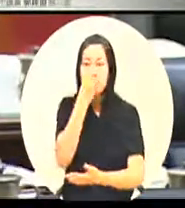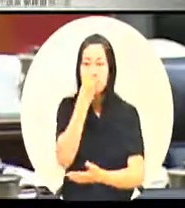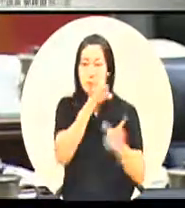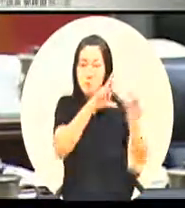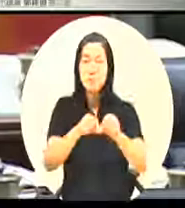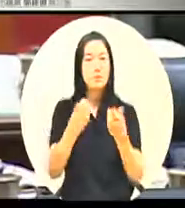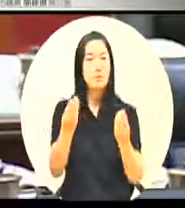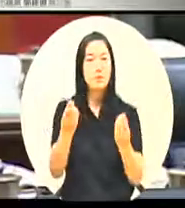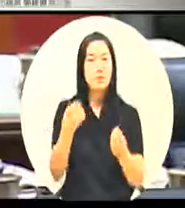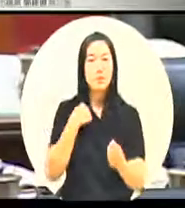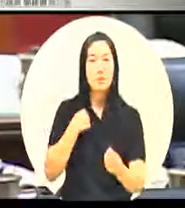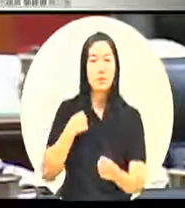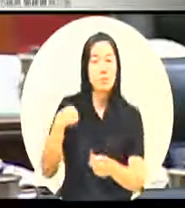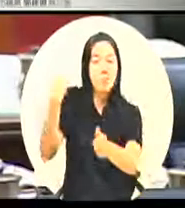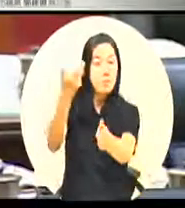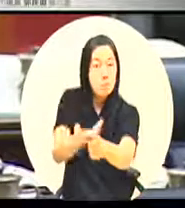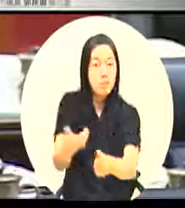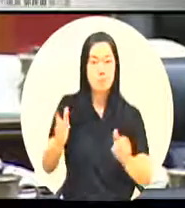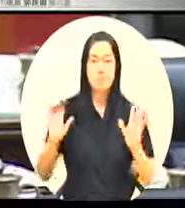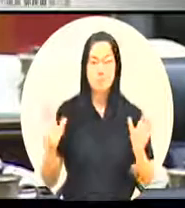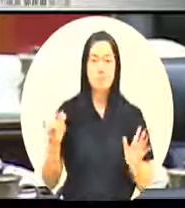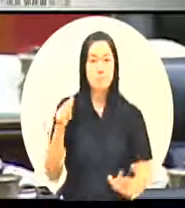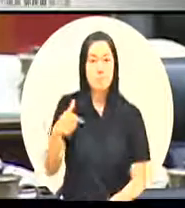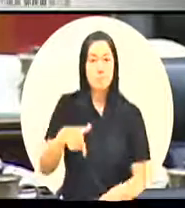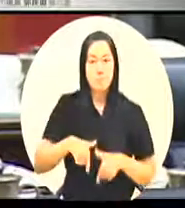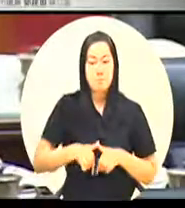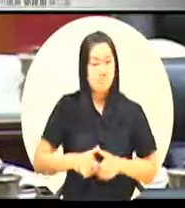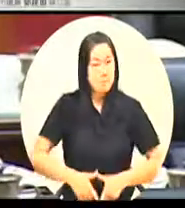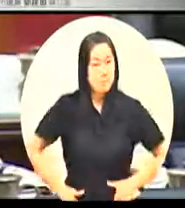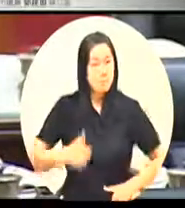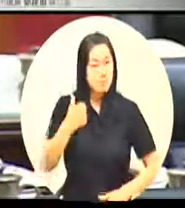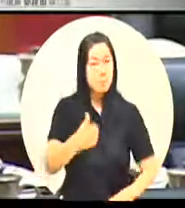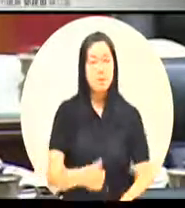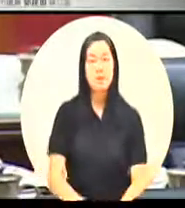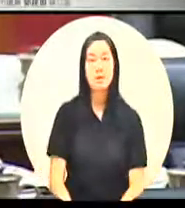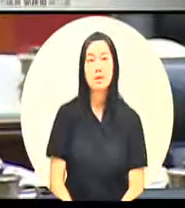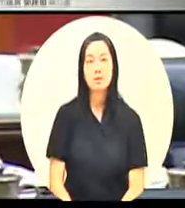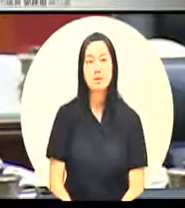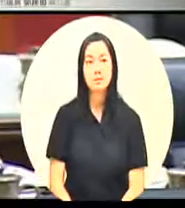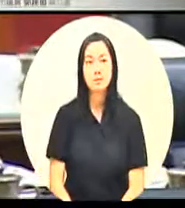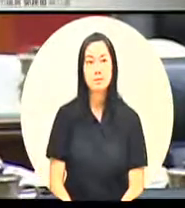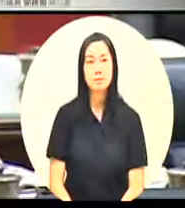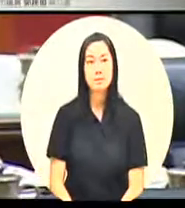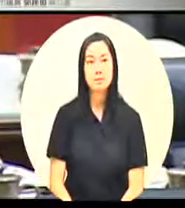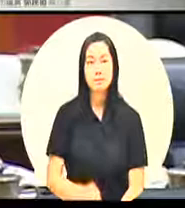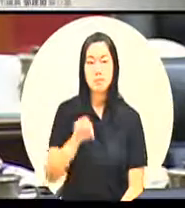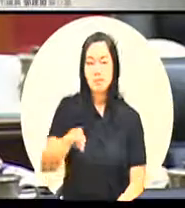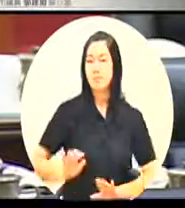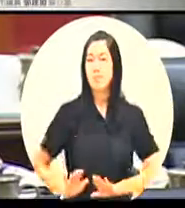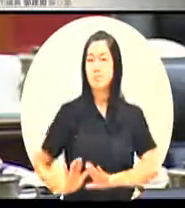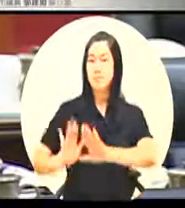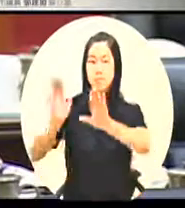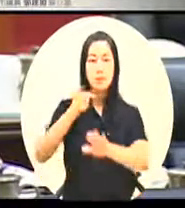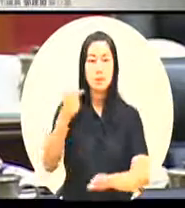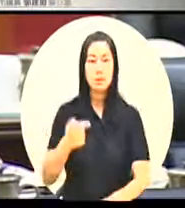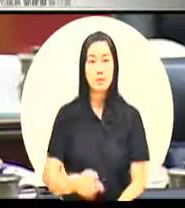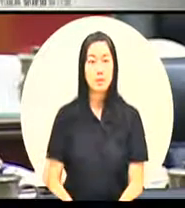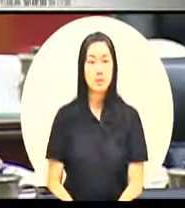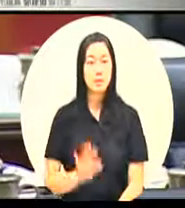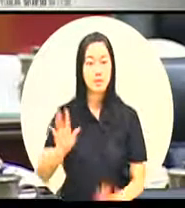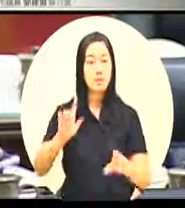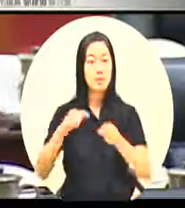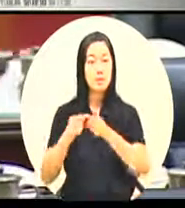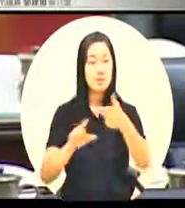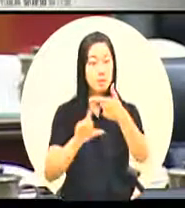咱的囡仔先来享用，这是一个足大足大的进步。所以今年大家